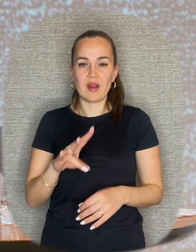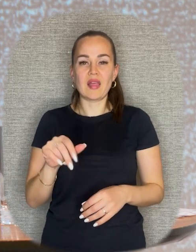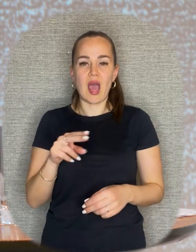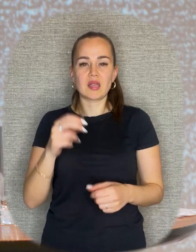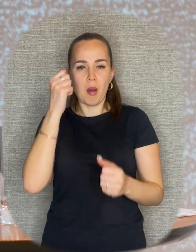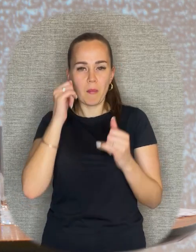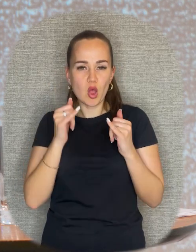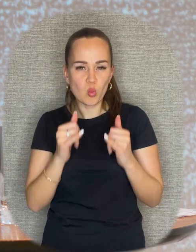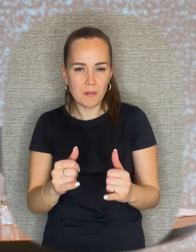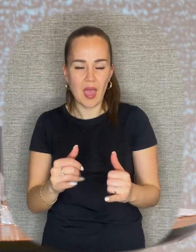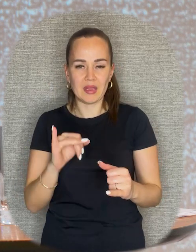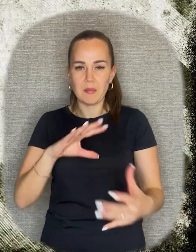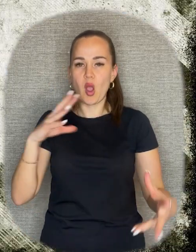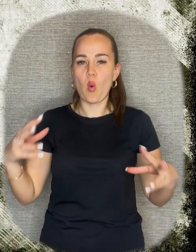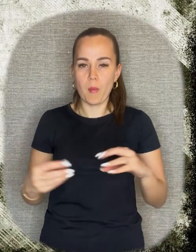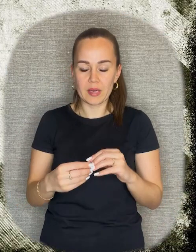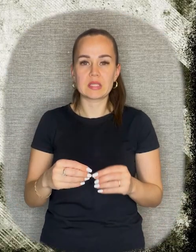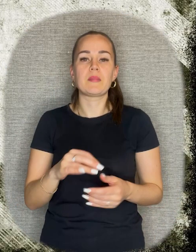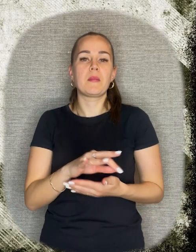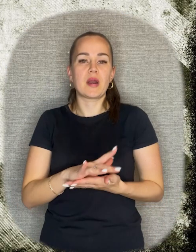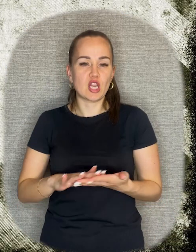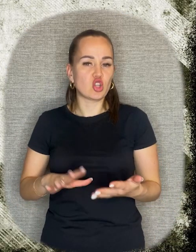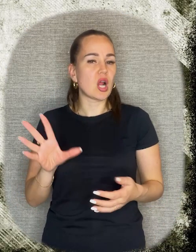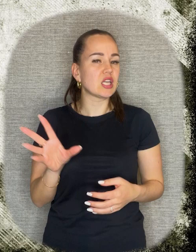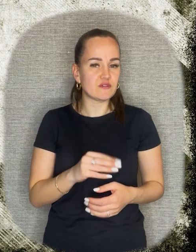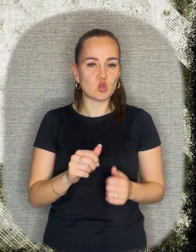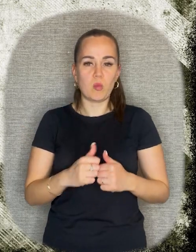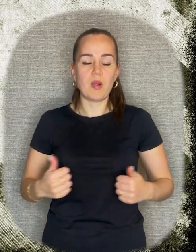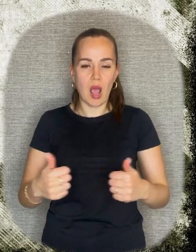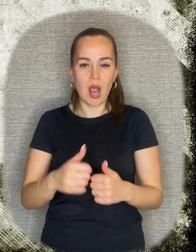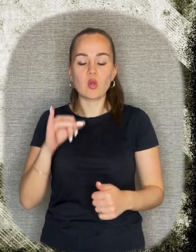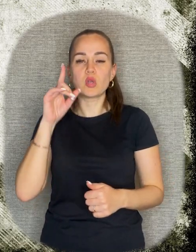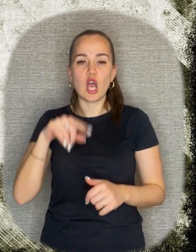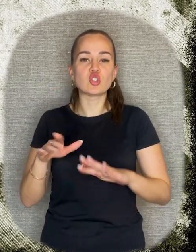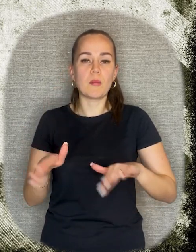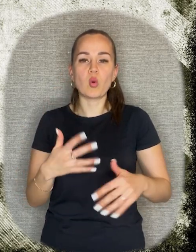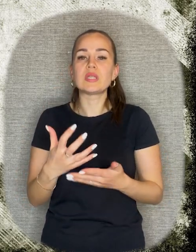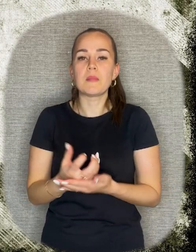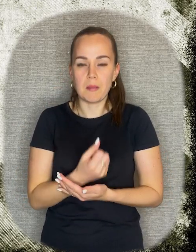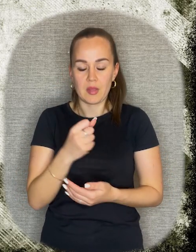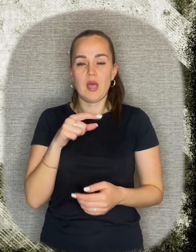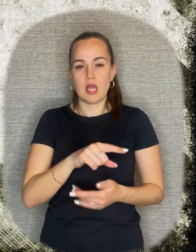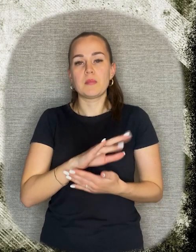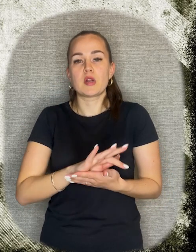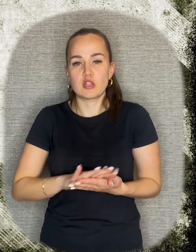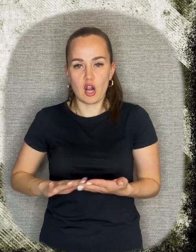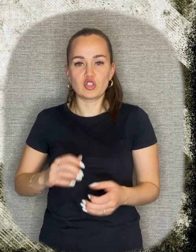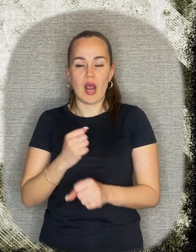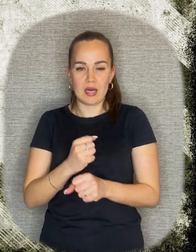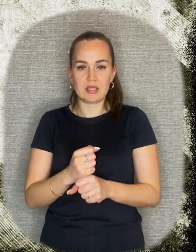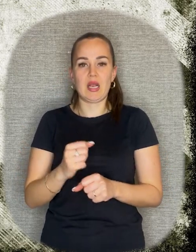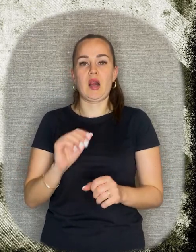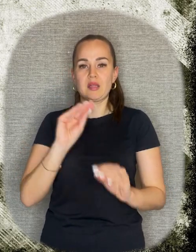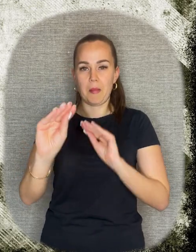танков аэродрома и так далее работа ленинградских Архитекторов над монументами и мемориальным комплексами продолжалось всю